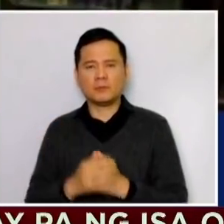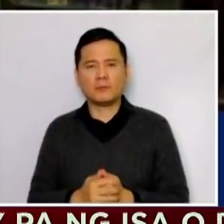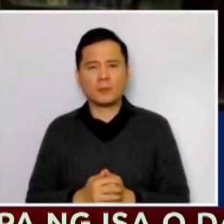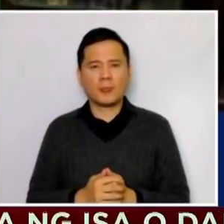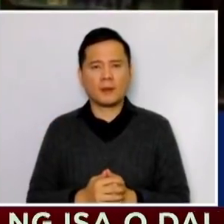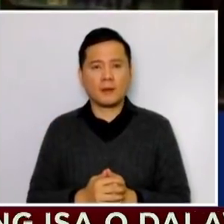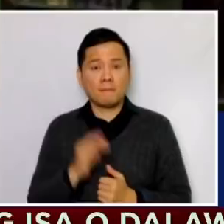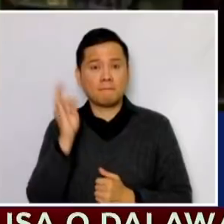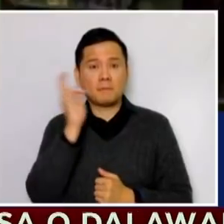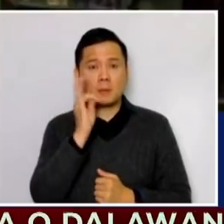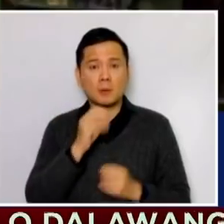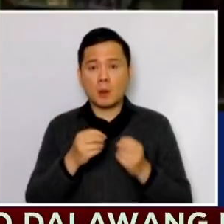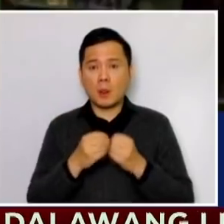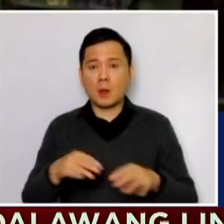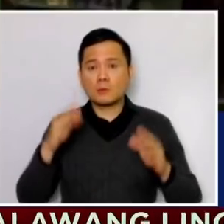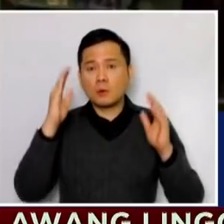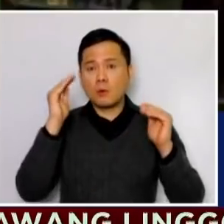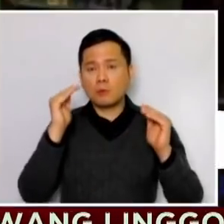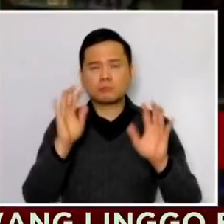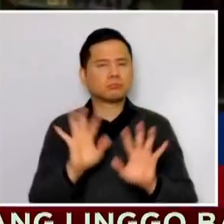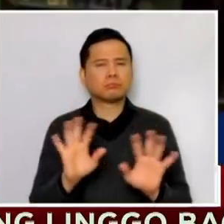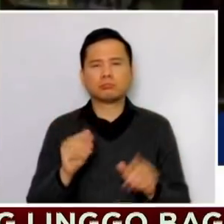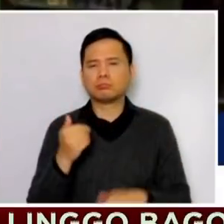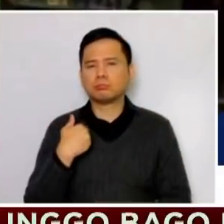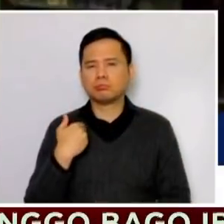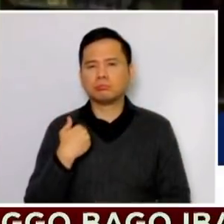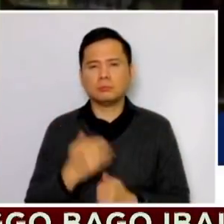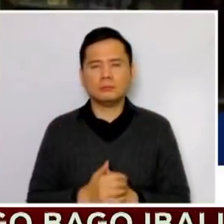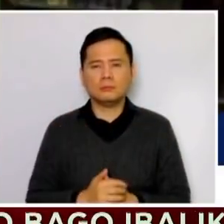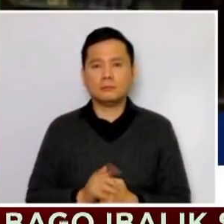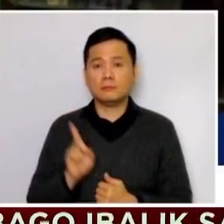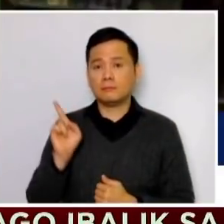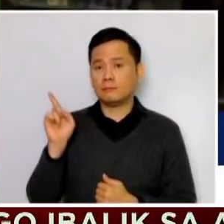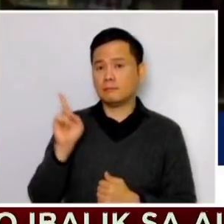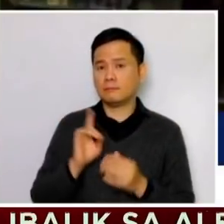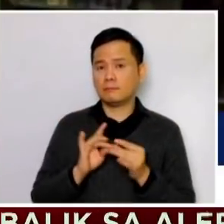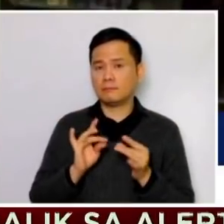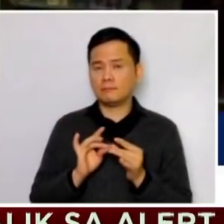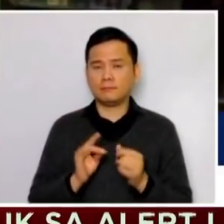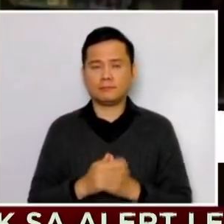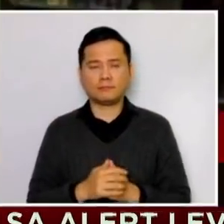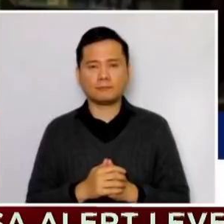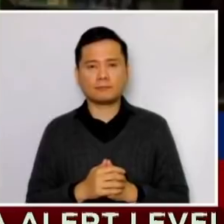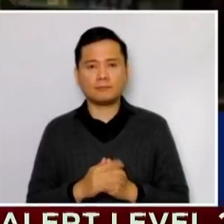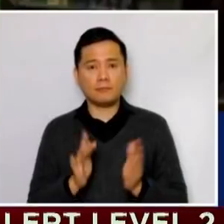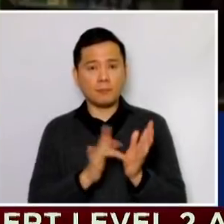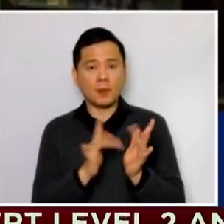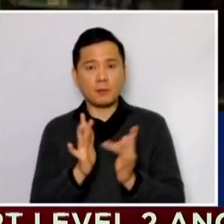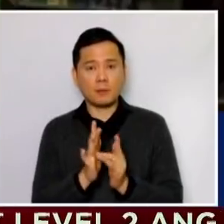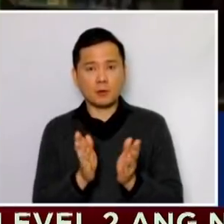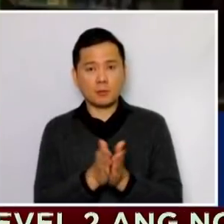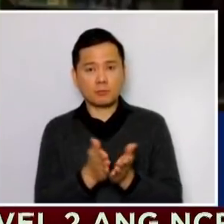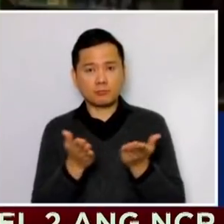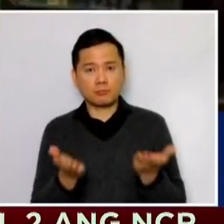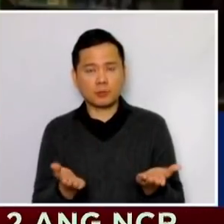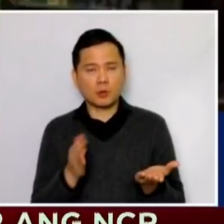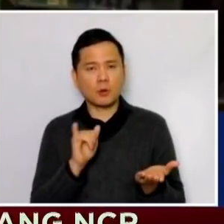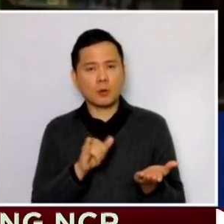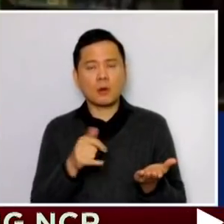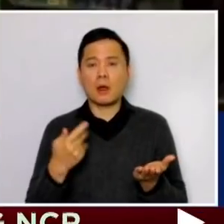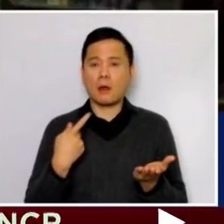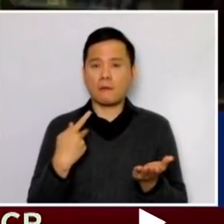mga Pilipino. The Bible is not just a book replete with inspired verses. It is God